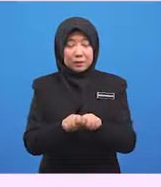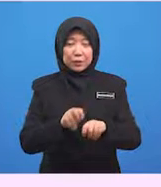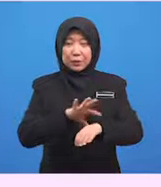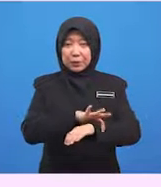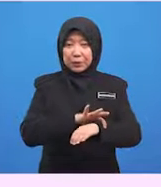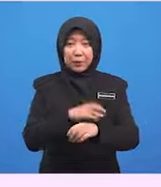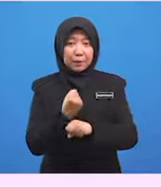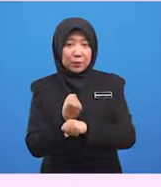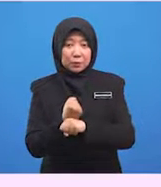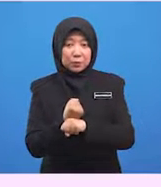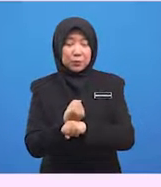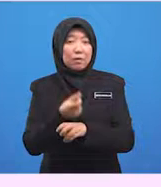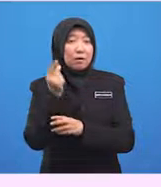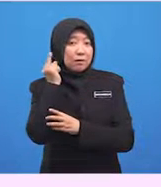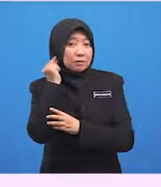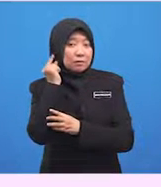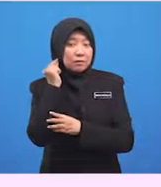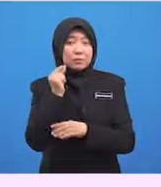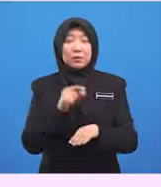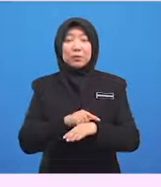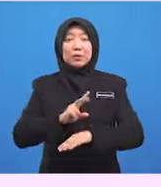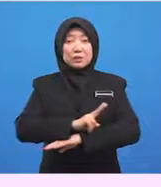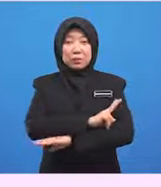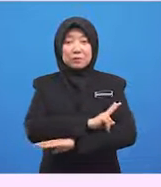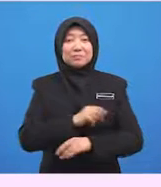gelang batu anting-anting kulit siput